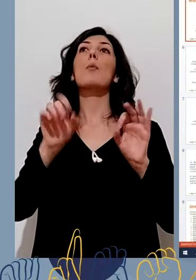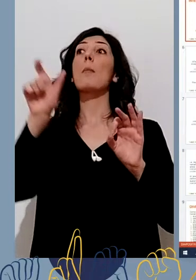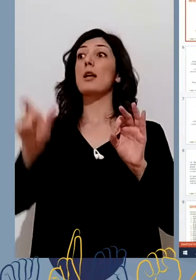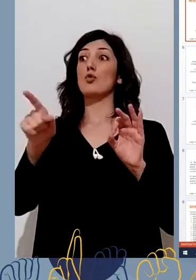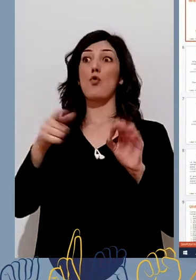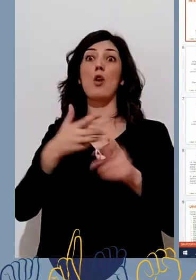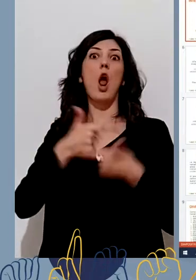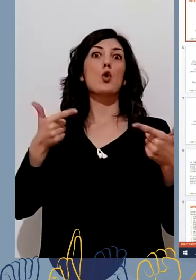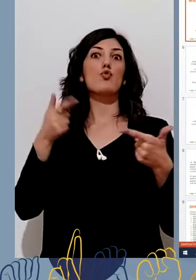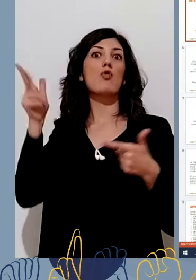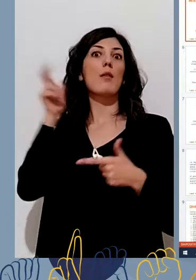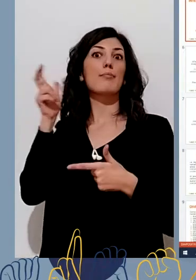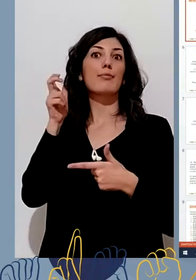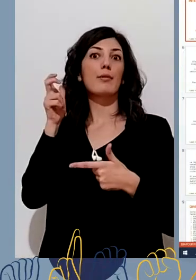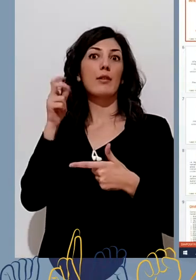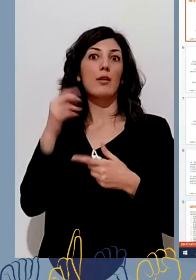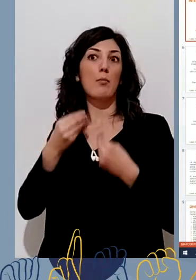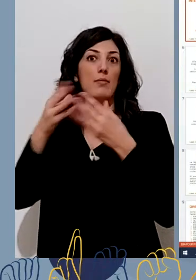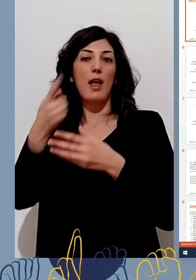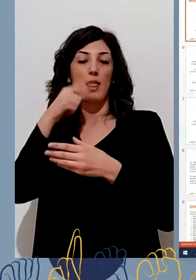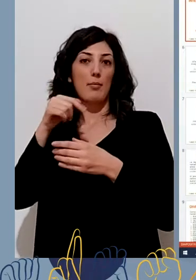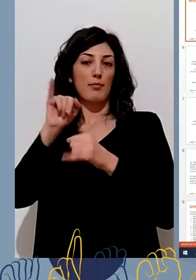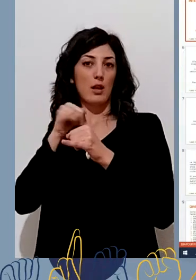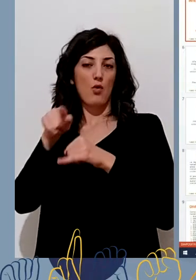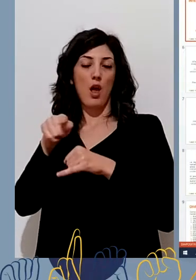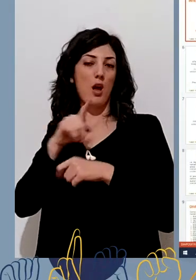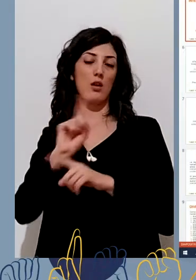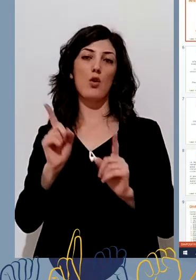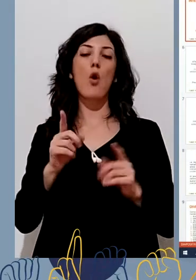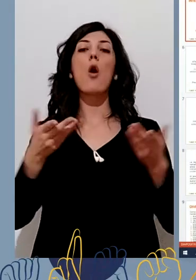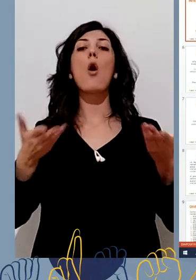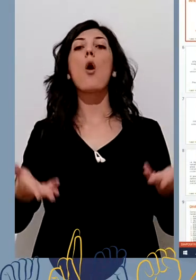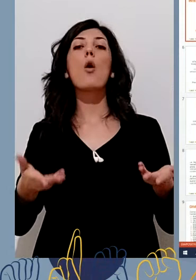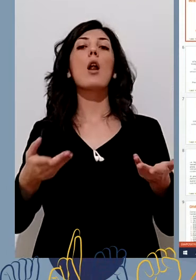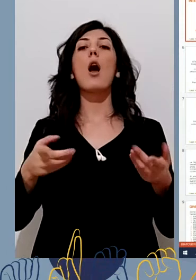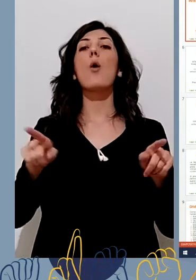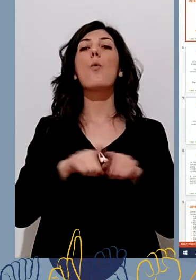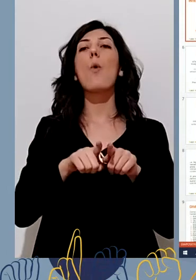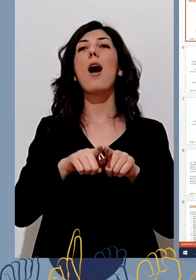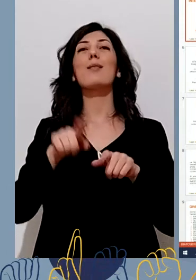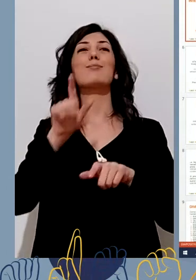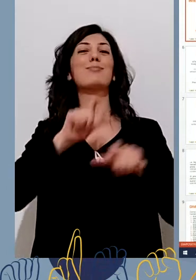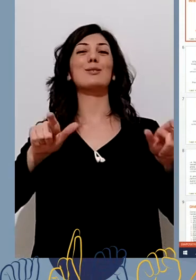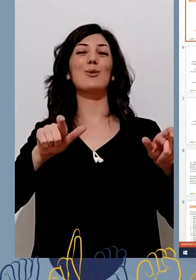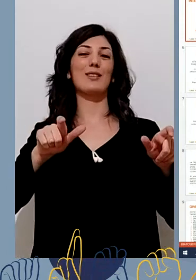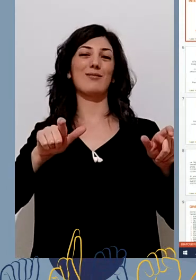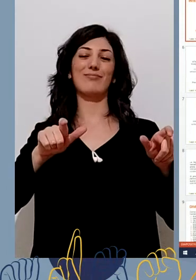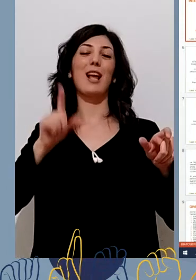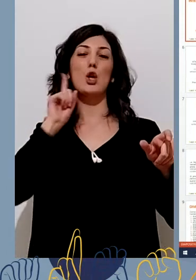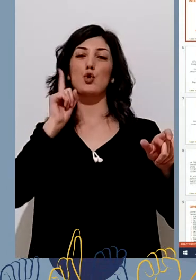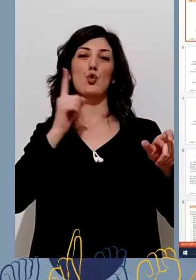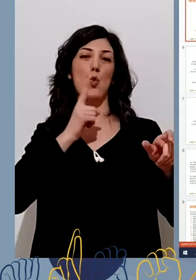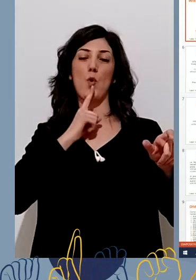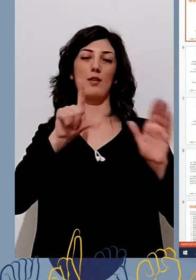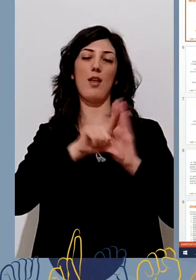Adesso anche il non docente non si chiama più non docente, si chiama collaboratore, si chiama... Certo, e quindi anche in questo campo abbiamo dato